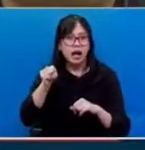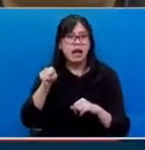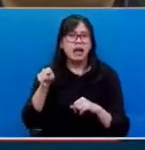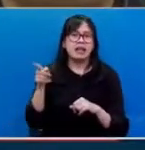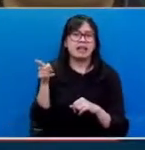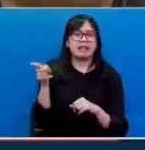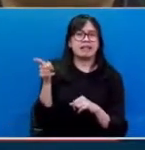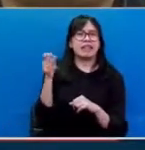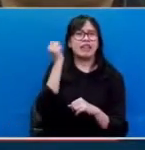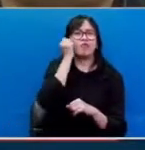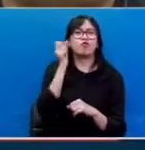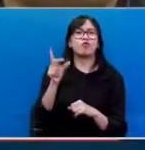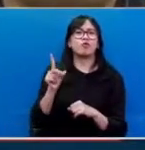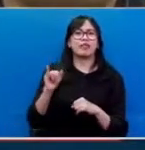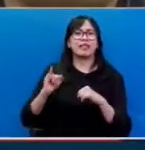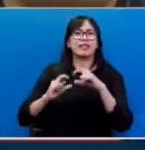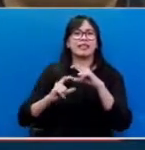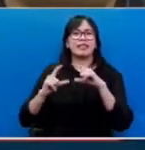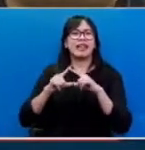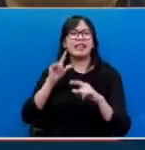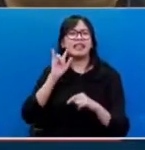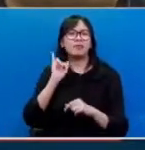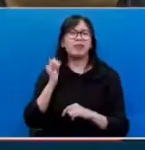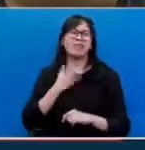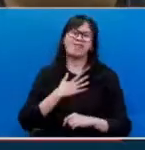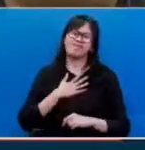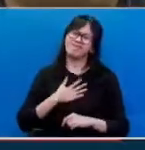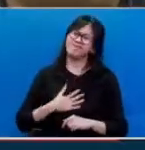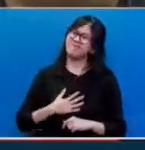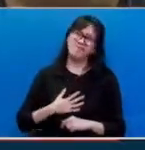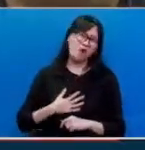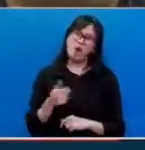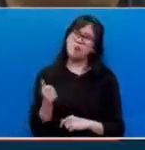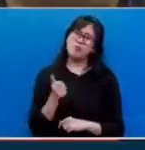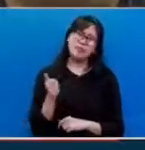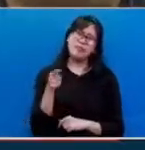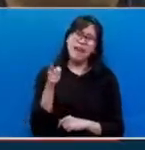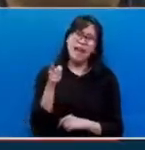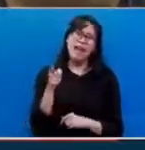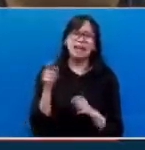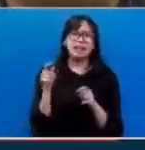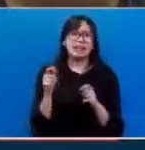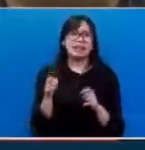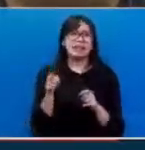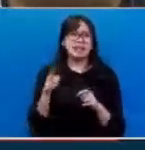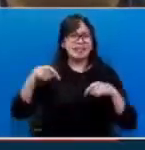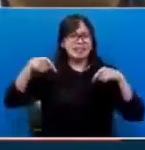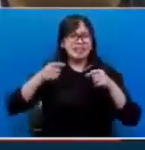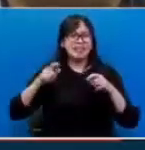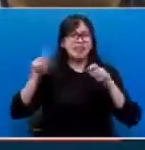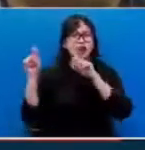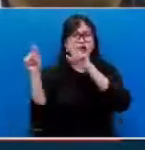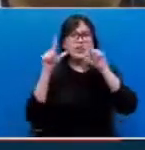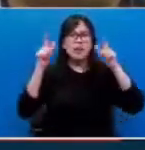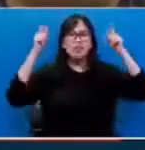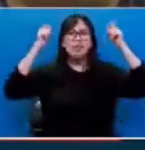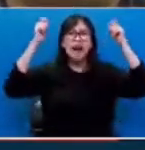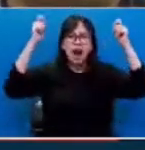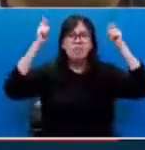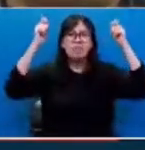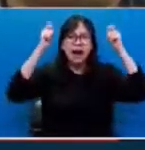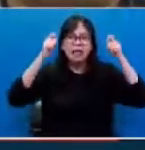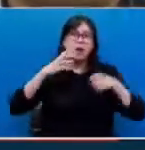prihatin karena ee metode atau model dan pola kampanye dari pasangan Eh